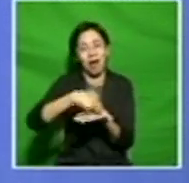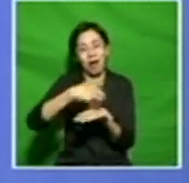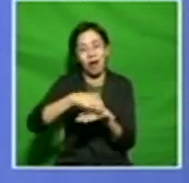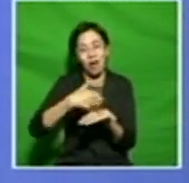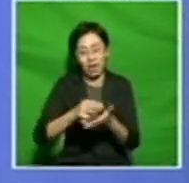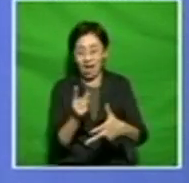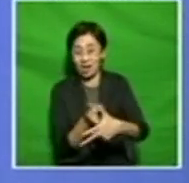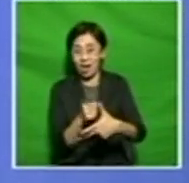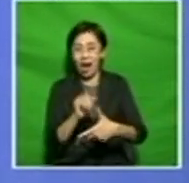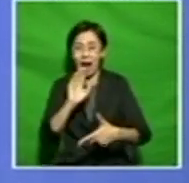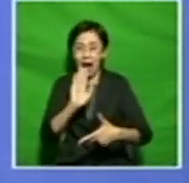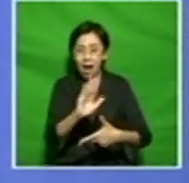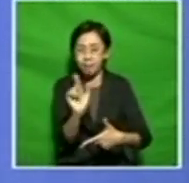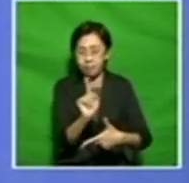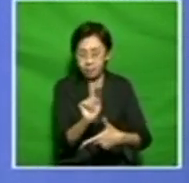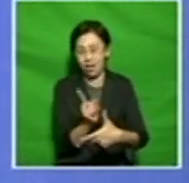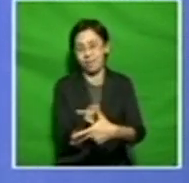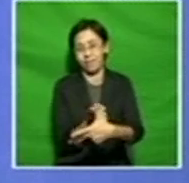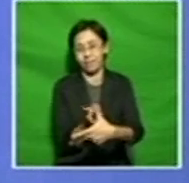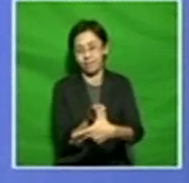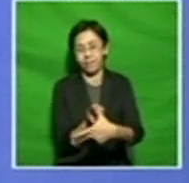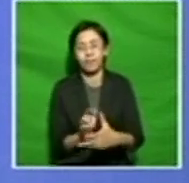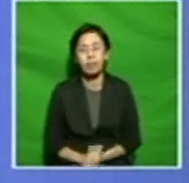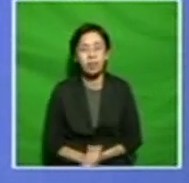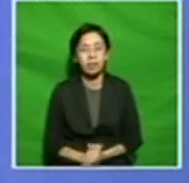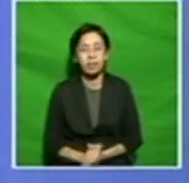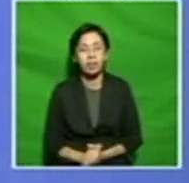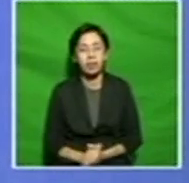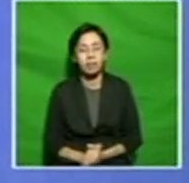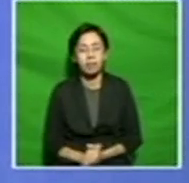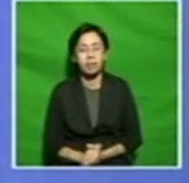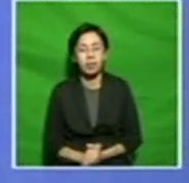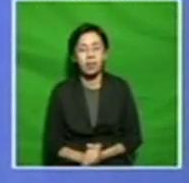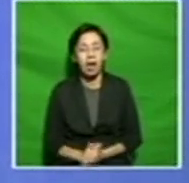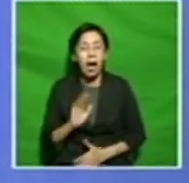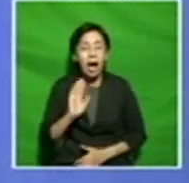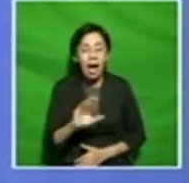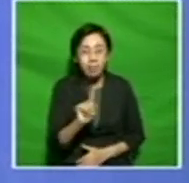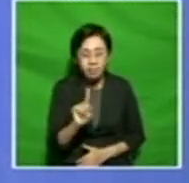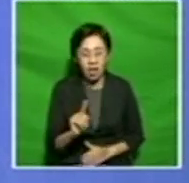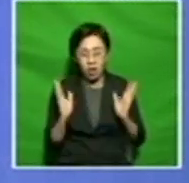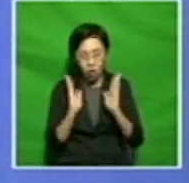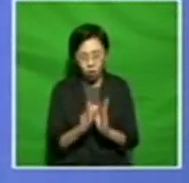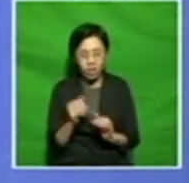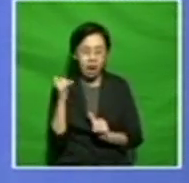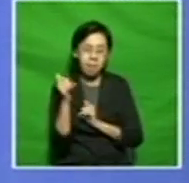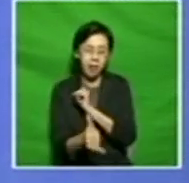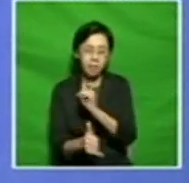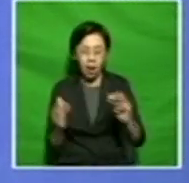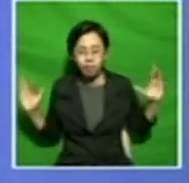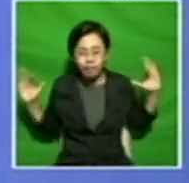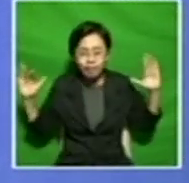ามห้ามอย่างอื่นนอกจากนี้ก็ยังมีเช่นห้ามชุมนุม